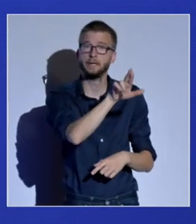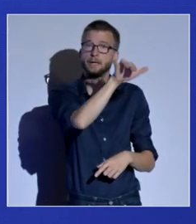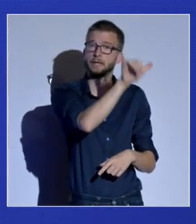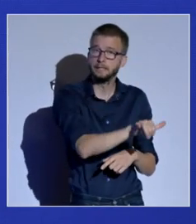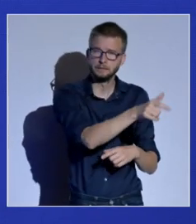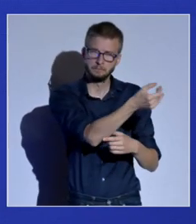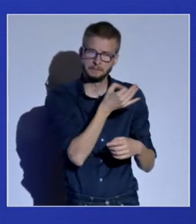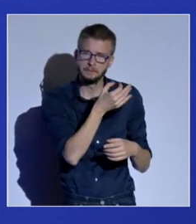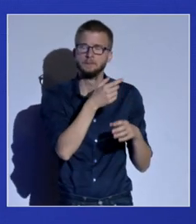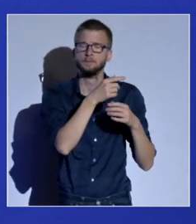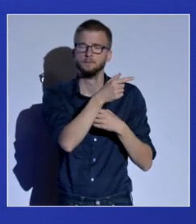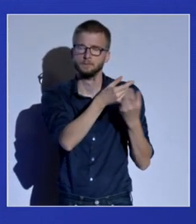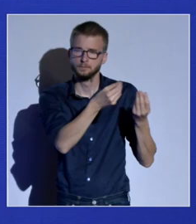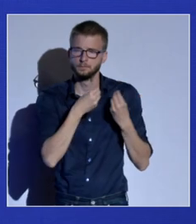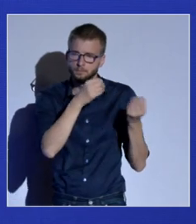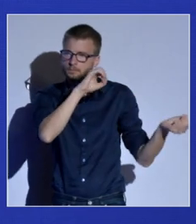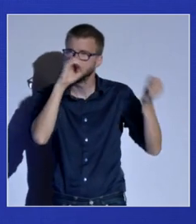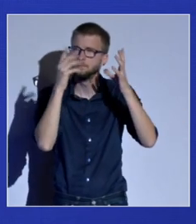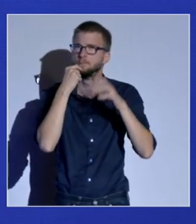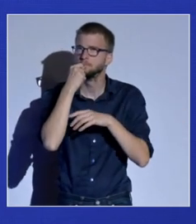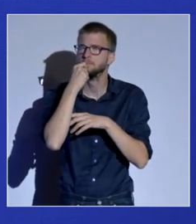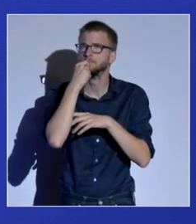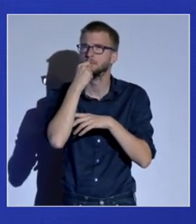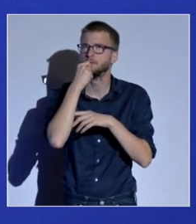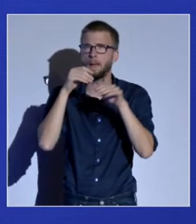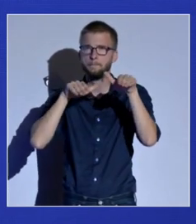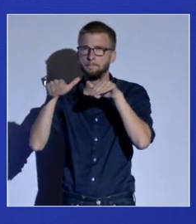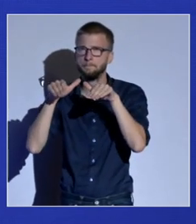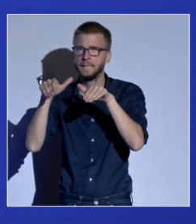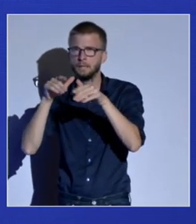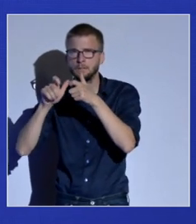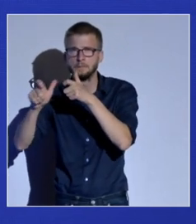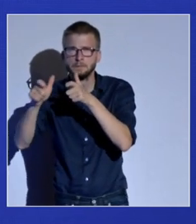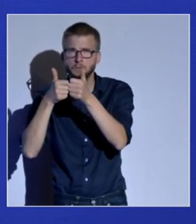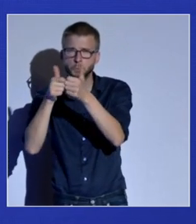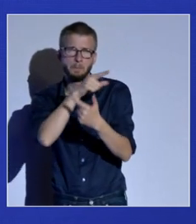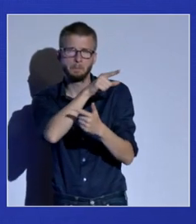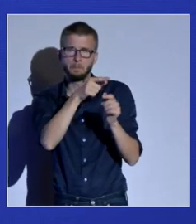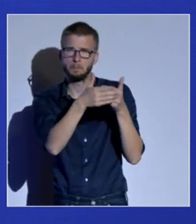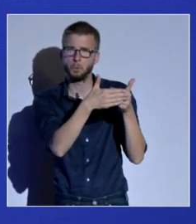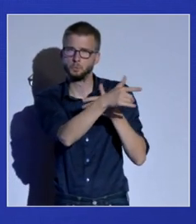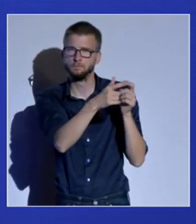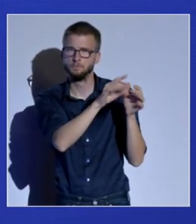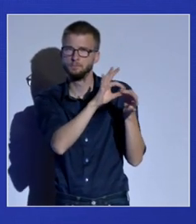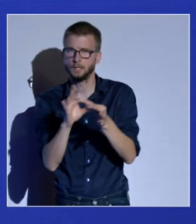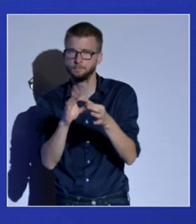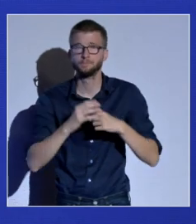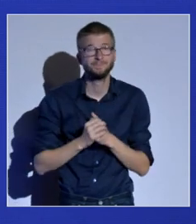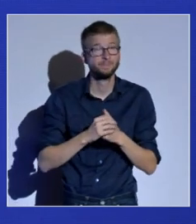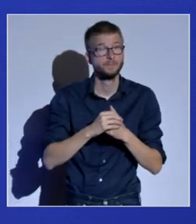de la méthode que nous avons l'intention de suivre. Ça n'est pas tout à fait par hasard que j'ai été pendant très longtemps tout seul